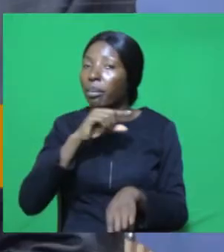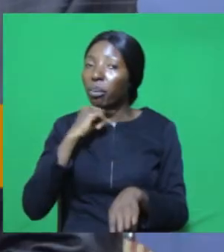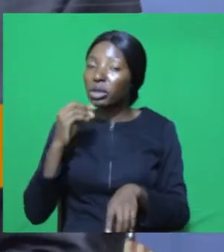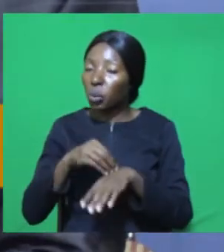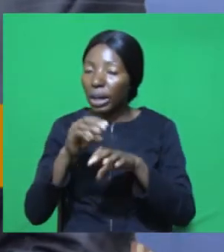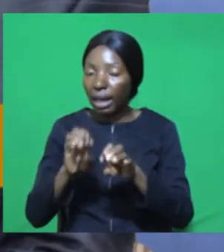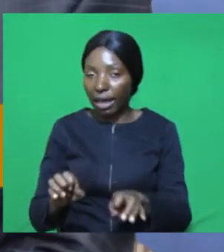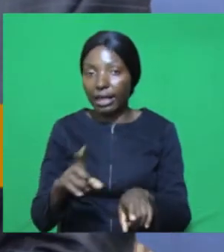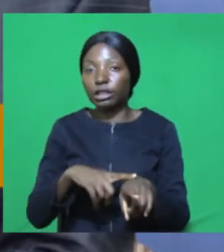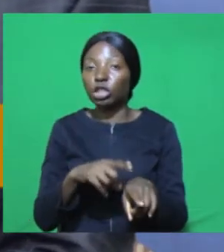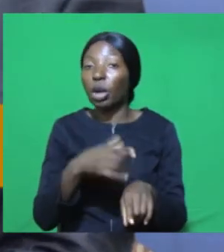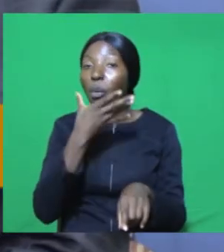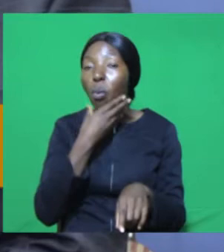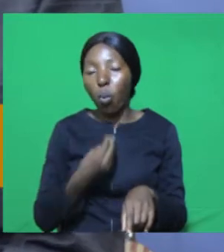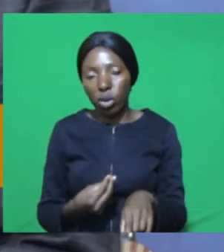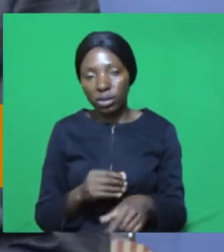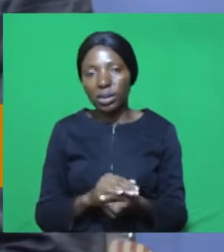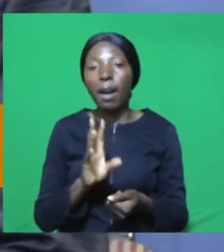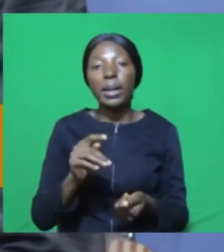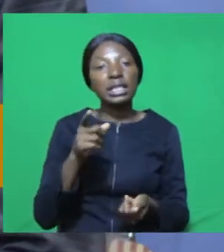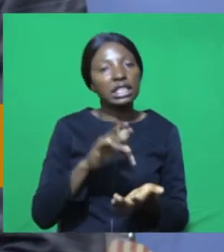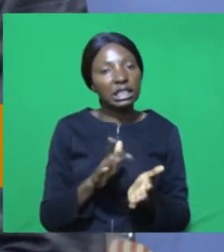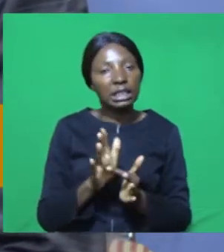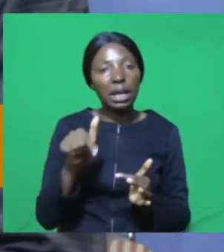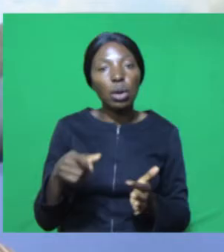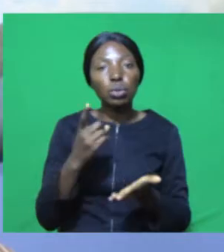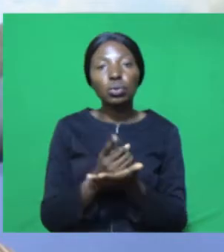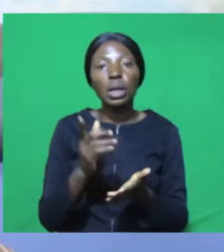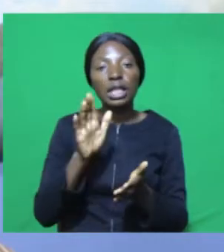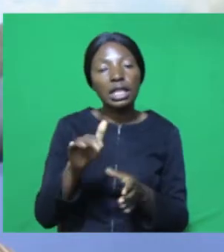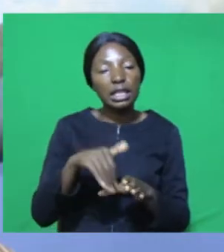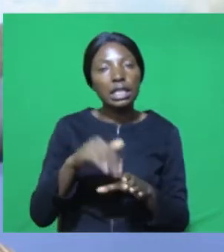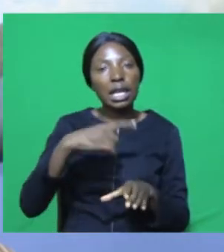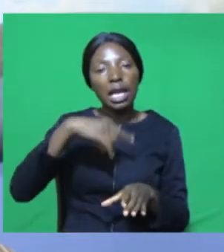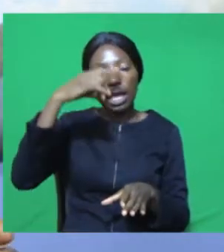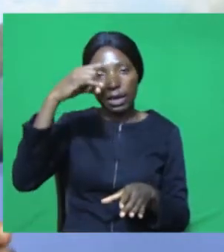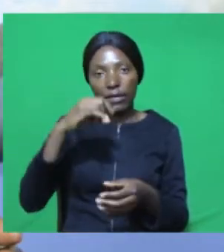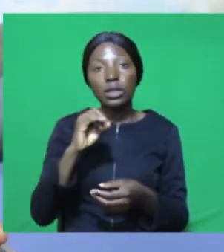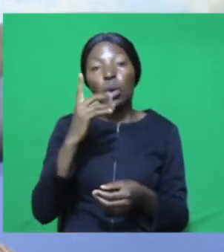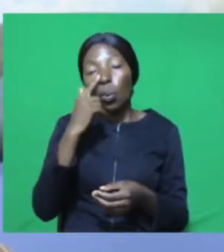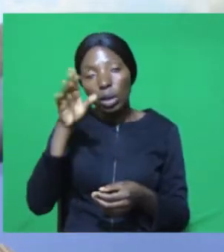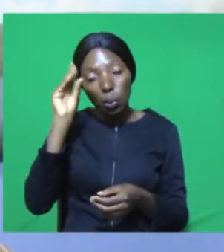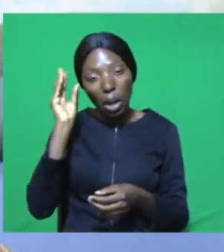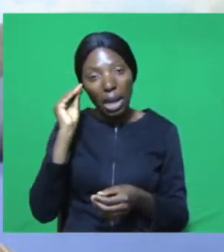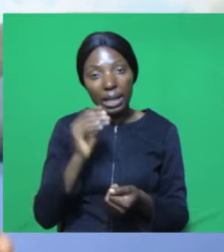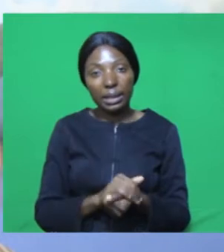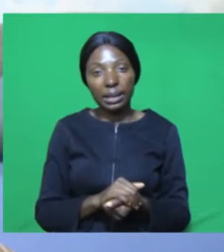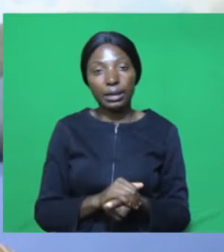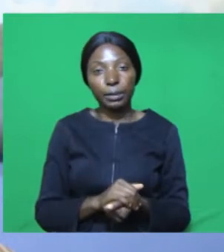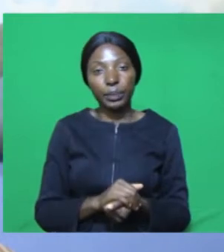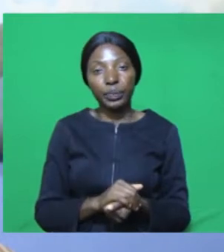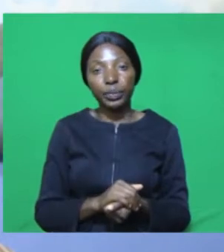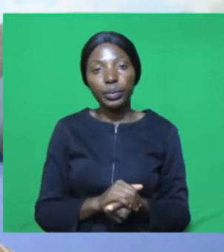pasi? Ndora sanctuary chaiyo. Sanctuary chaiyo chaiyo. Andinozvona. Saka patiri kudzidza manje